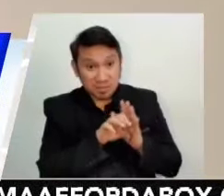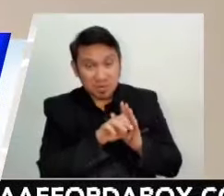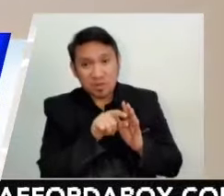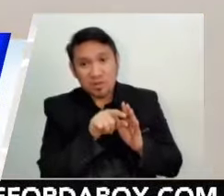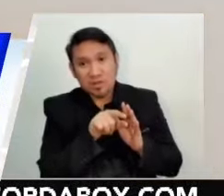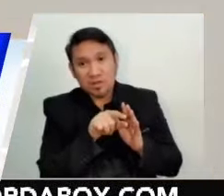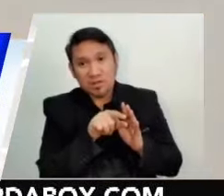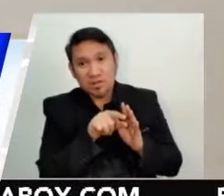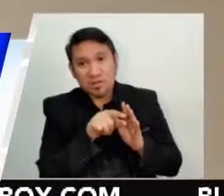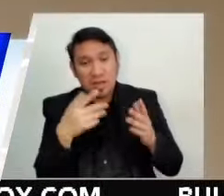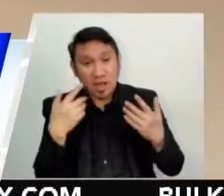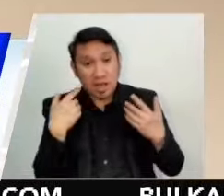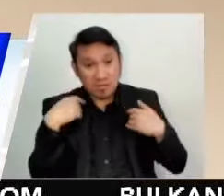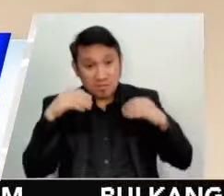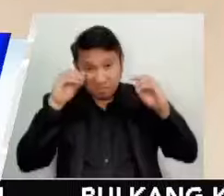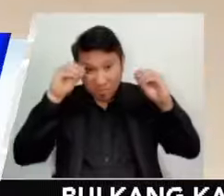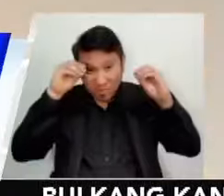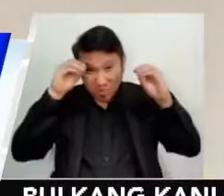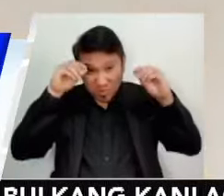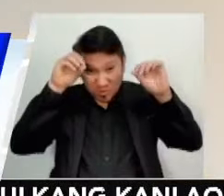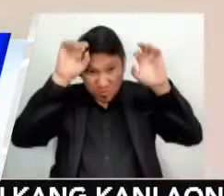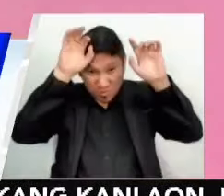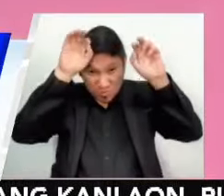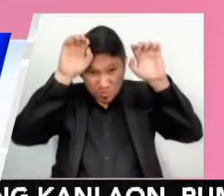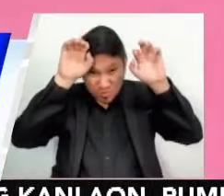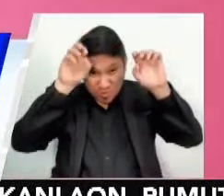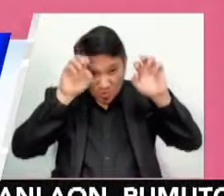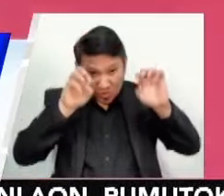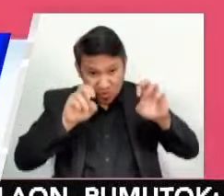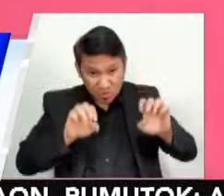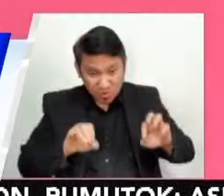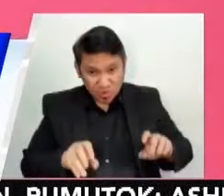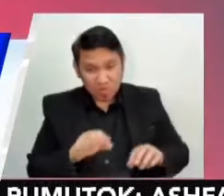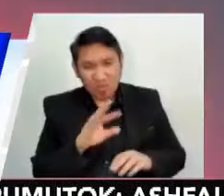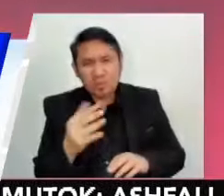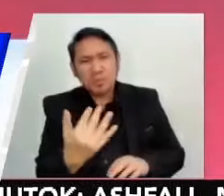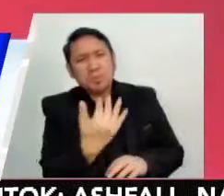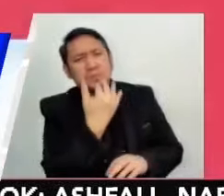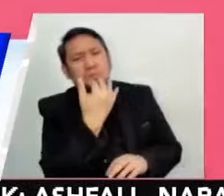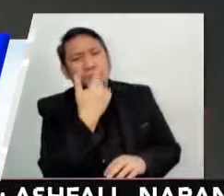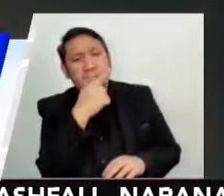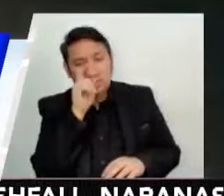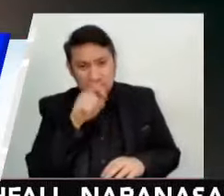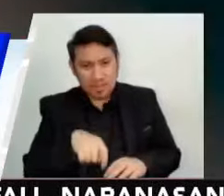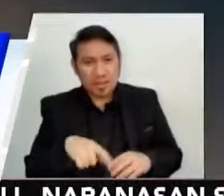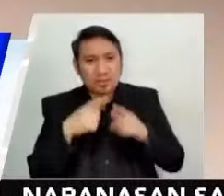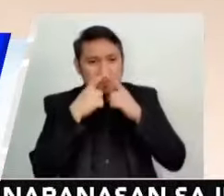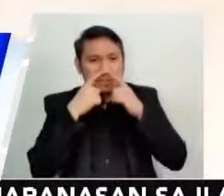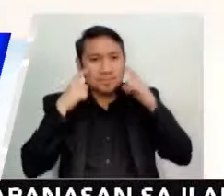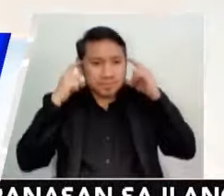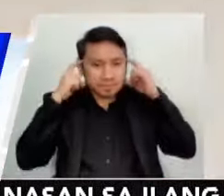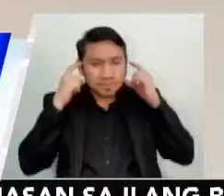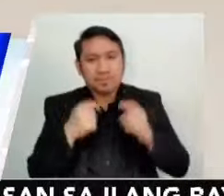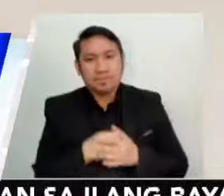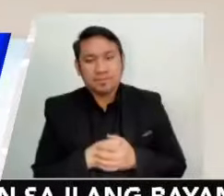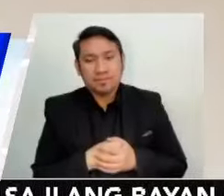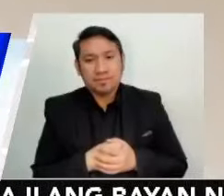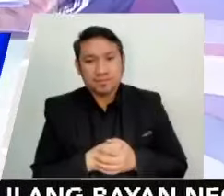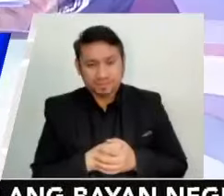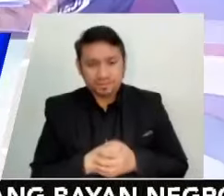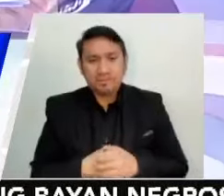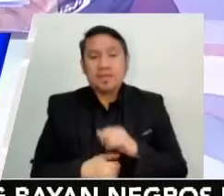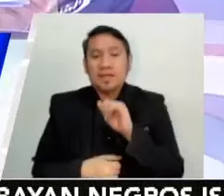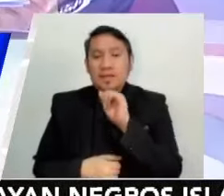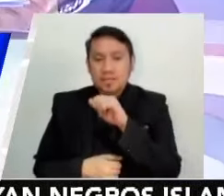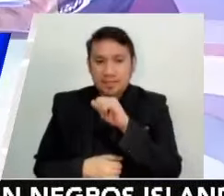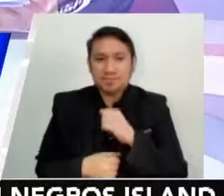volcanic ash or may masangsang na maamoy sila, then they have to wear face mask. Sa ashfall, opo. Ay, maraming salamat